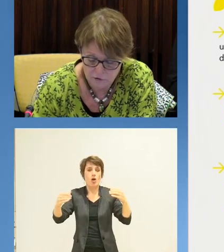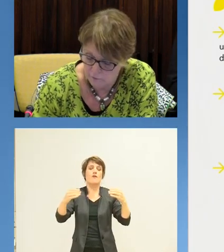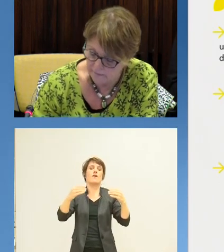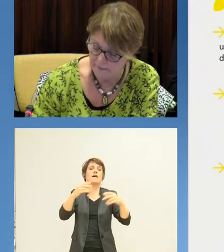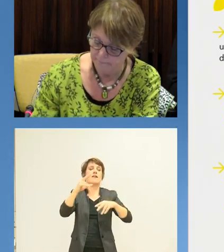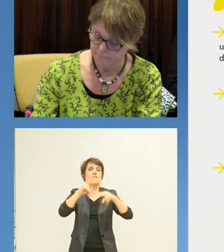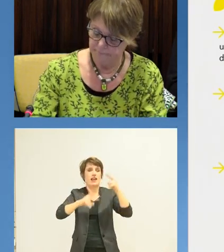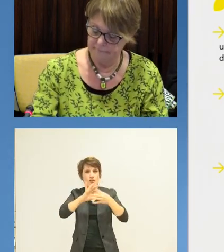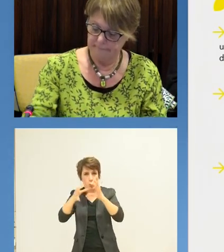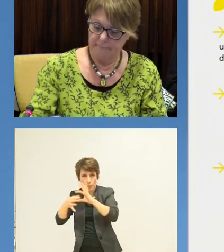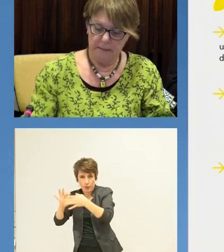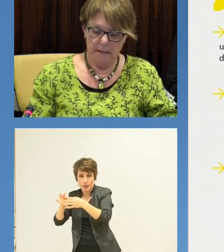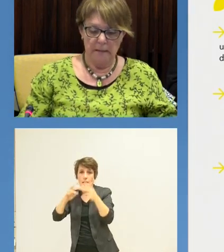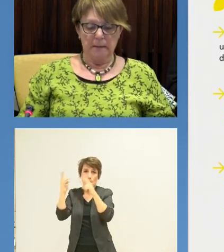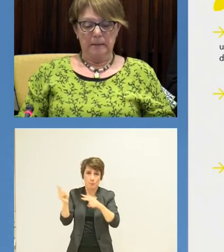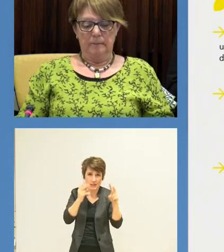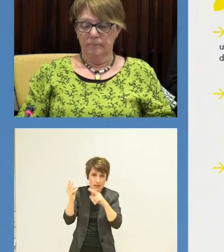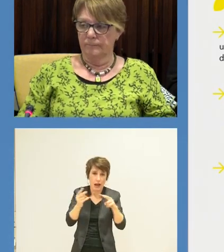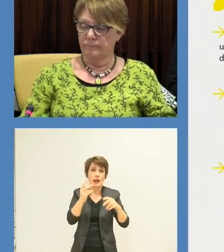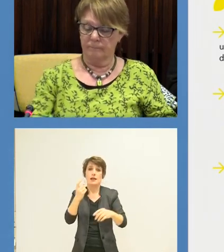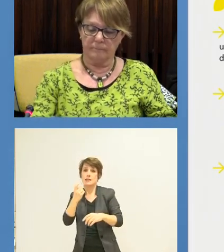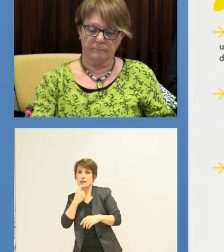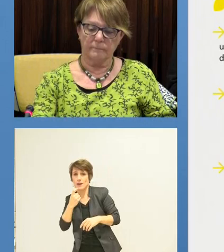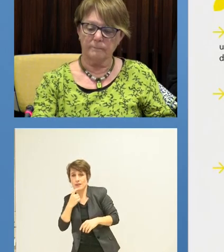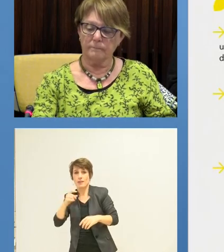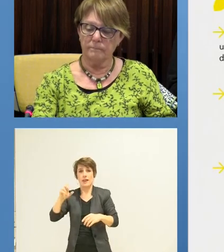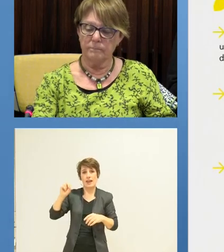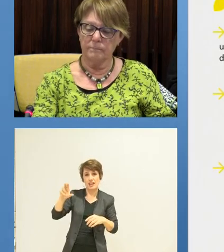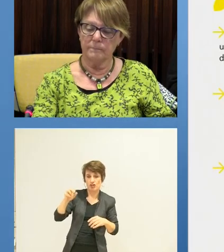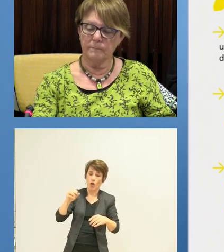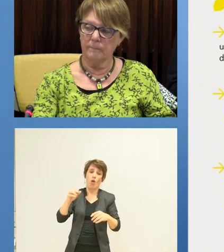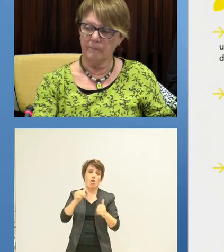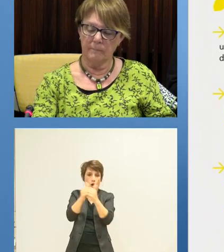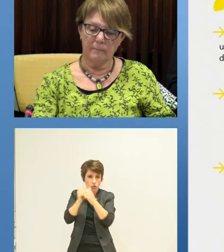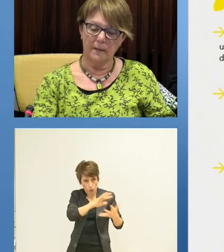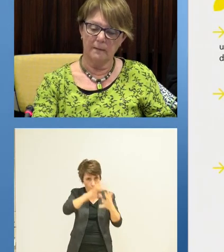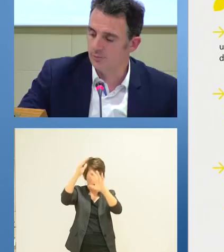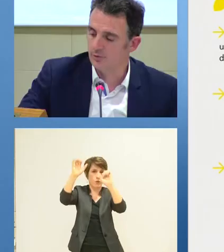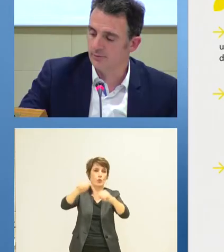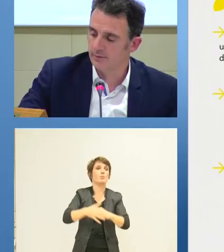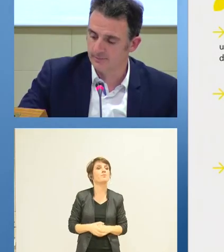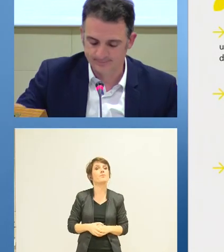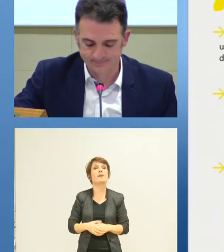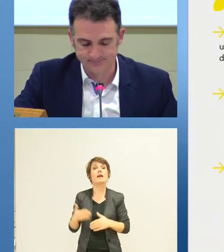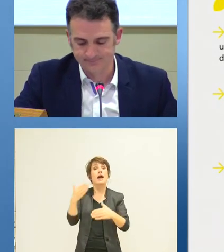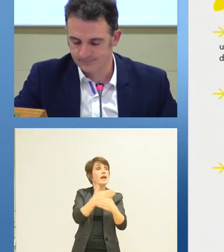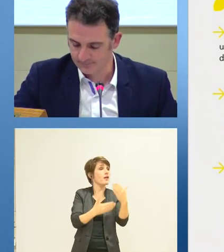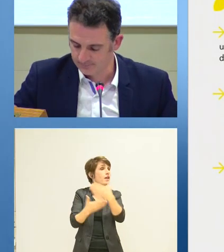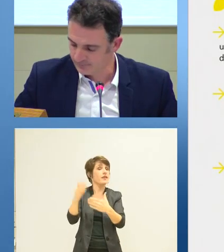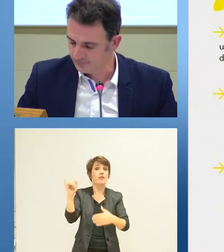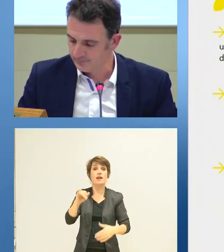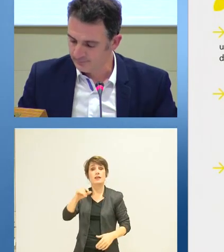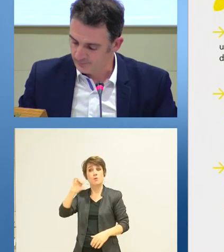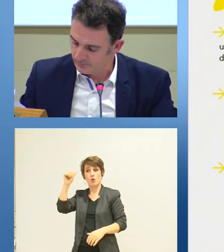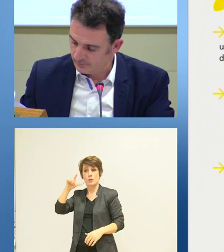martin d'hères je vous remercie merci beaucoup petit des prises de paroles chevreuil pour commencer oui